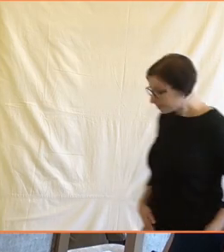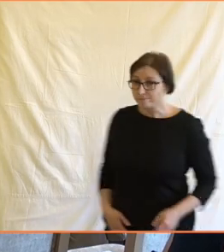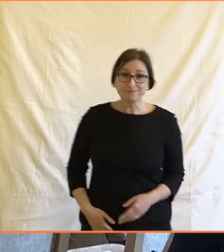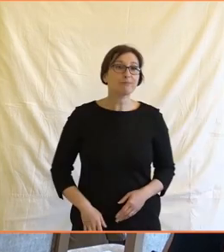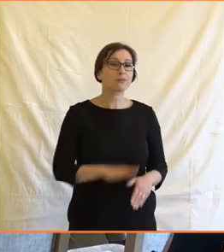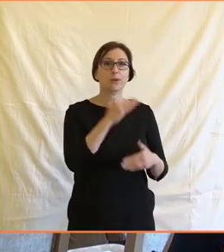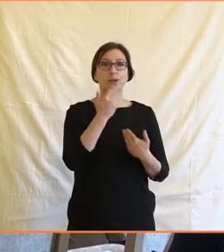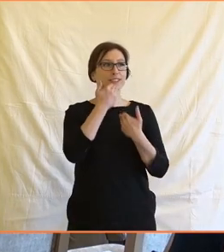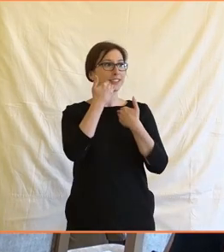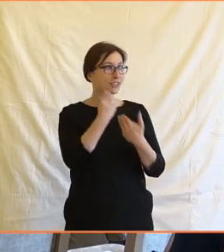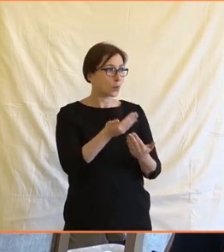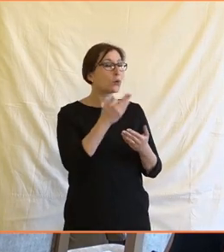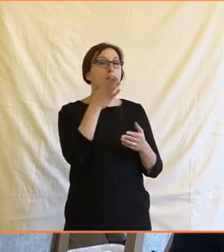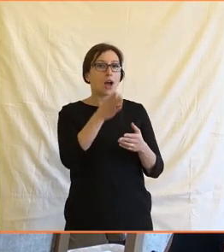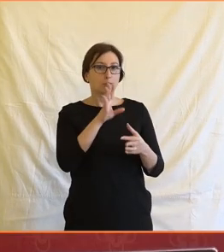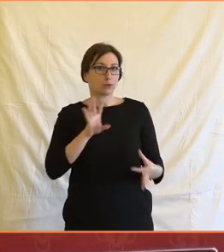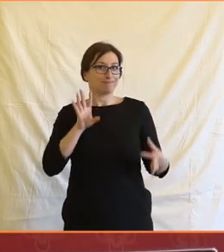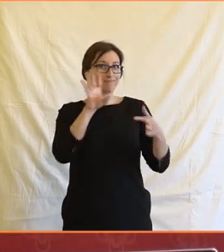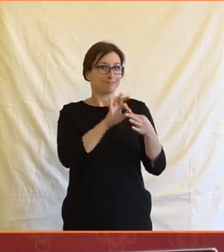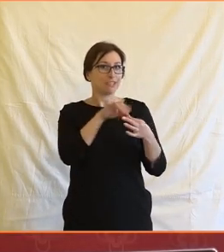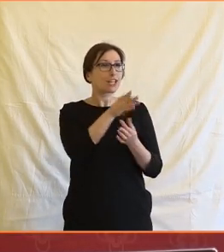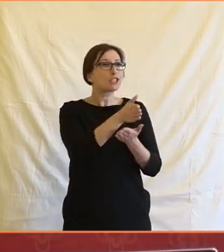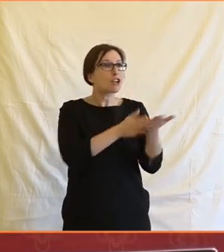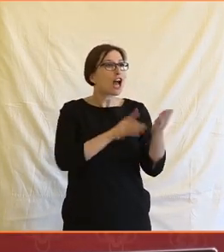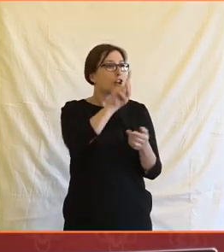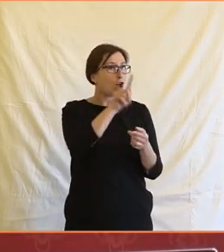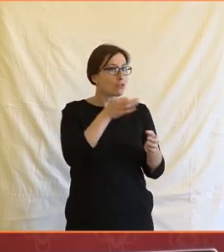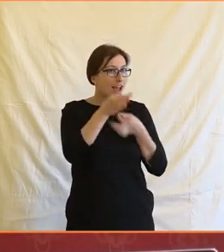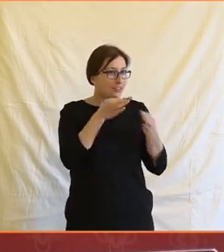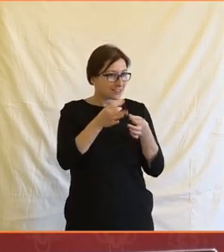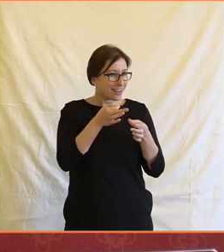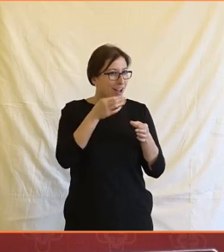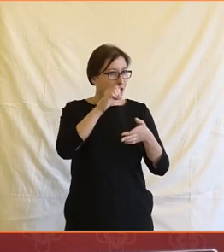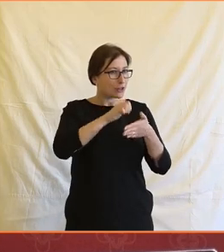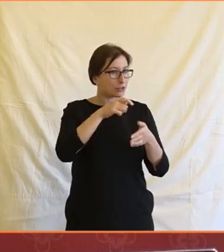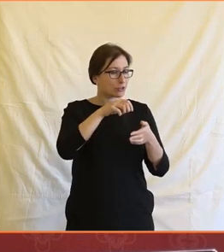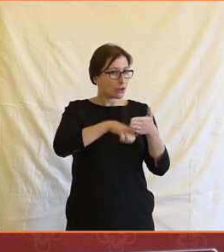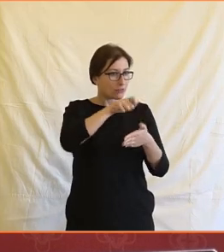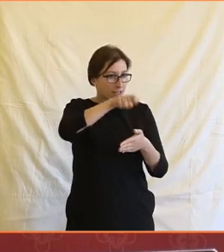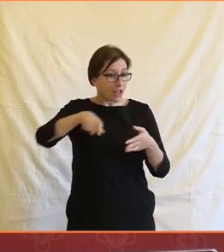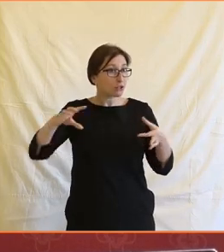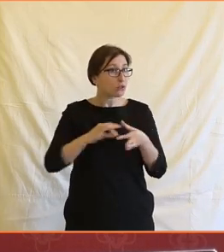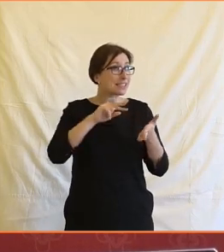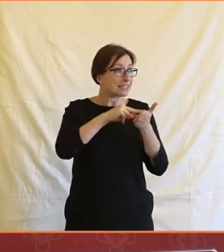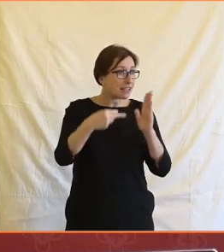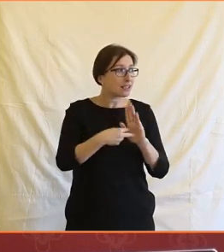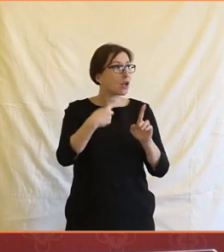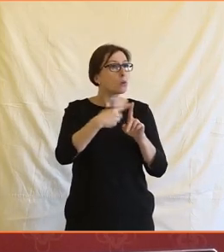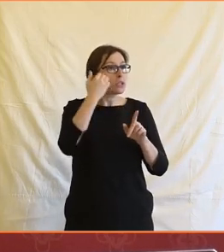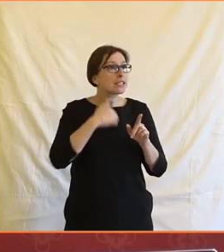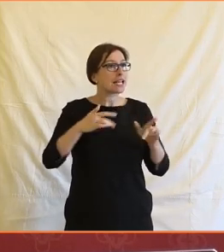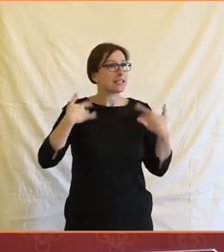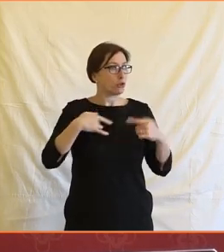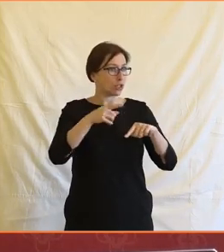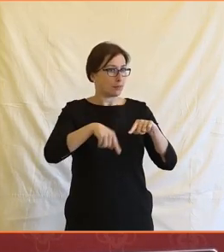Já moc děkuji a navážu části otázek v dotazníku, které byly o technologiích a lidech s